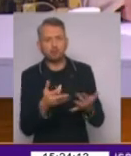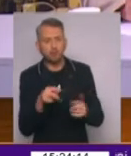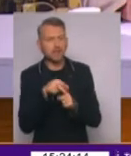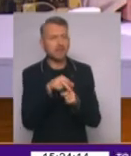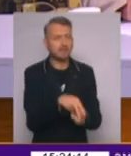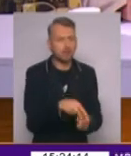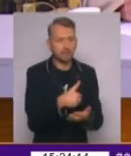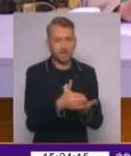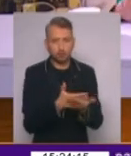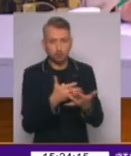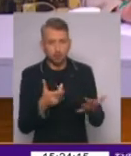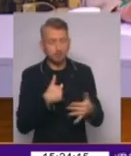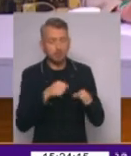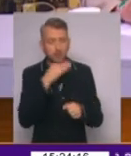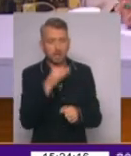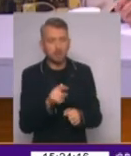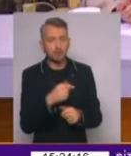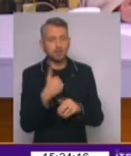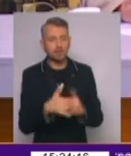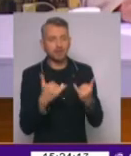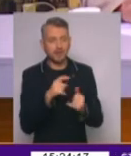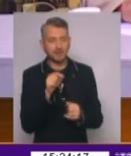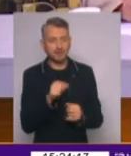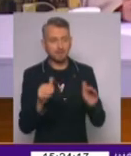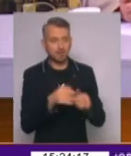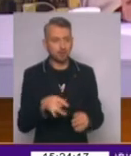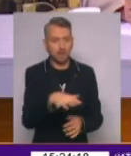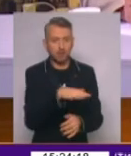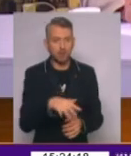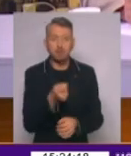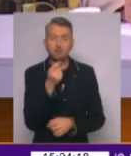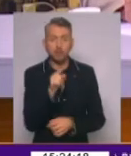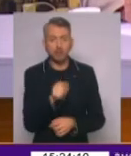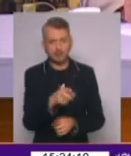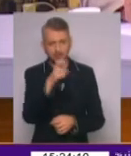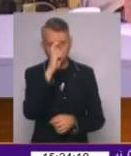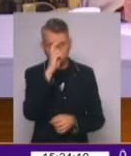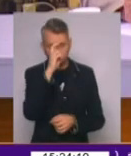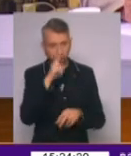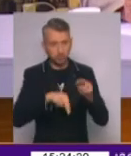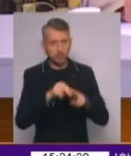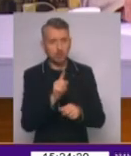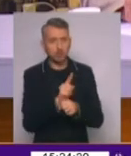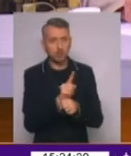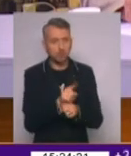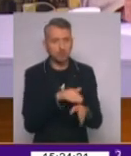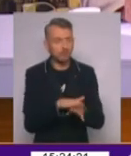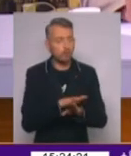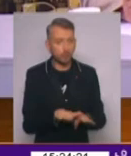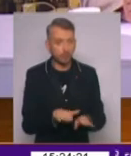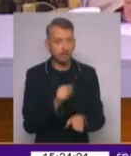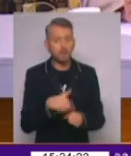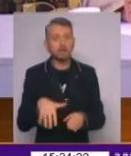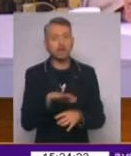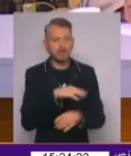Так ми можемо сказати, що вже зараз за цим мікрорайоном жодна з цих державних будівельних норм не виконується. Вони вже